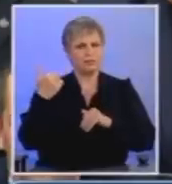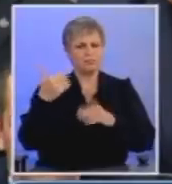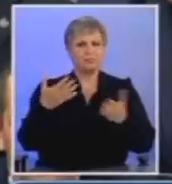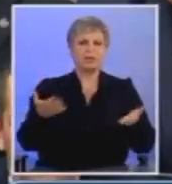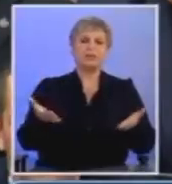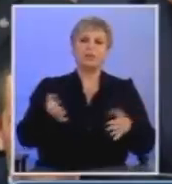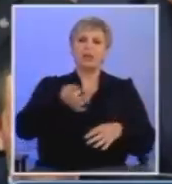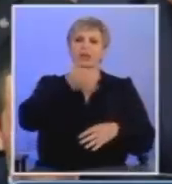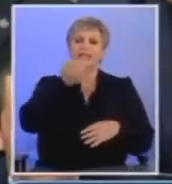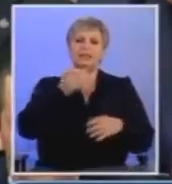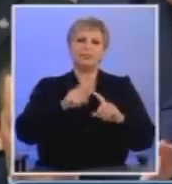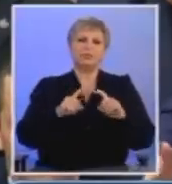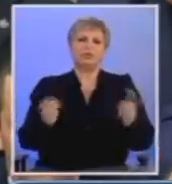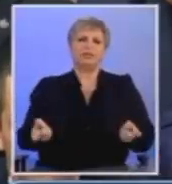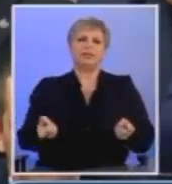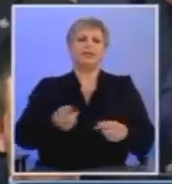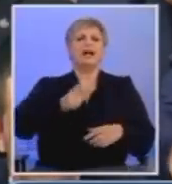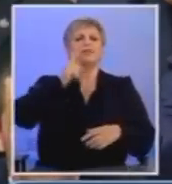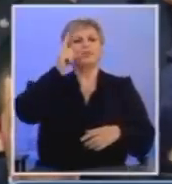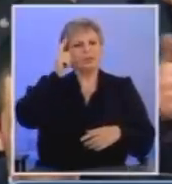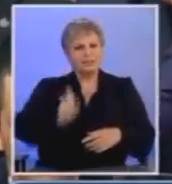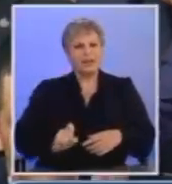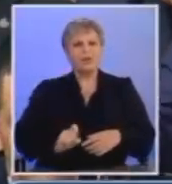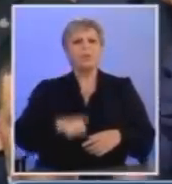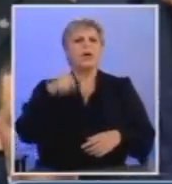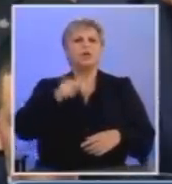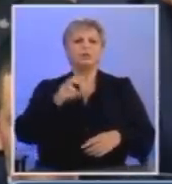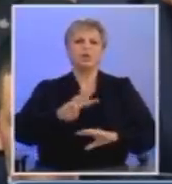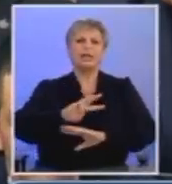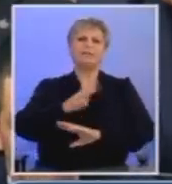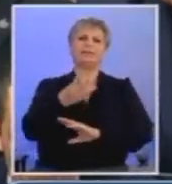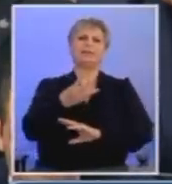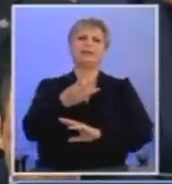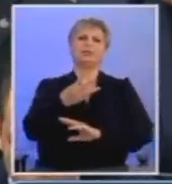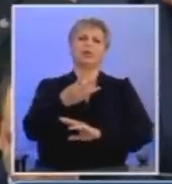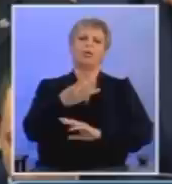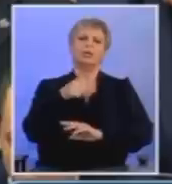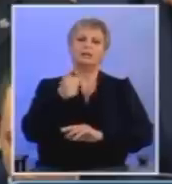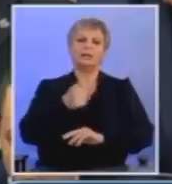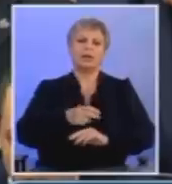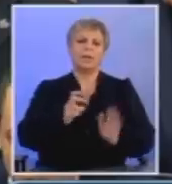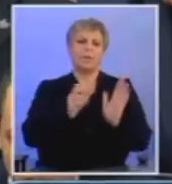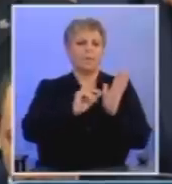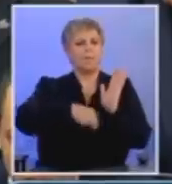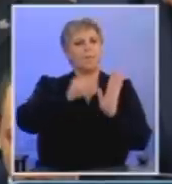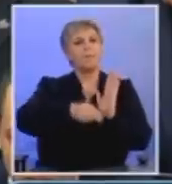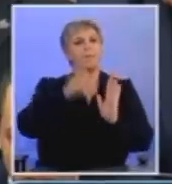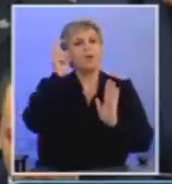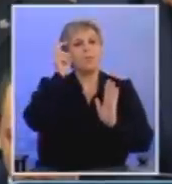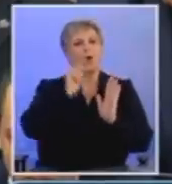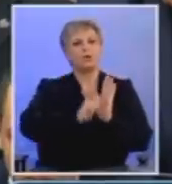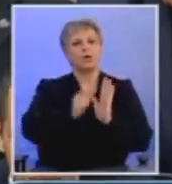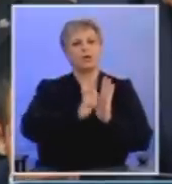λόγος, αφού είναι δεδομένο ότι βαδίζουμε προς το τρίτο μνημόνιο, ένα μνημόνιο το οποίο θα είναι